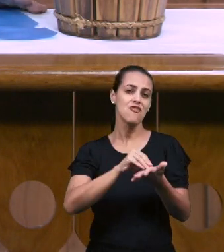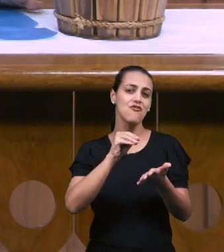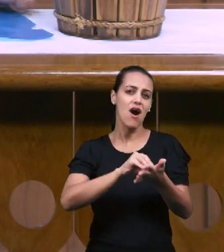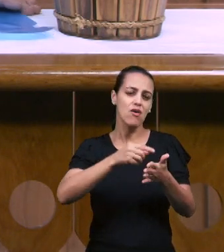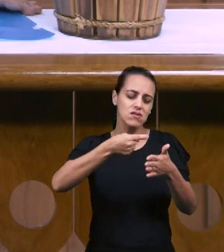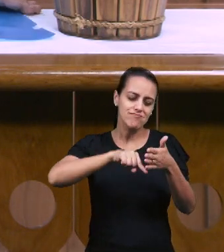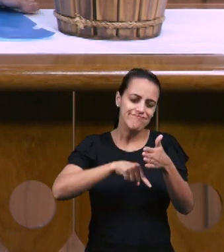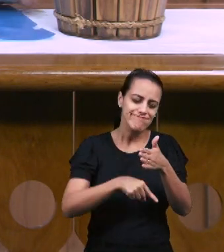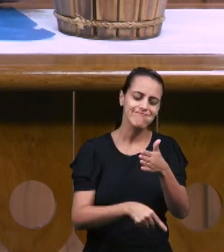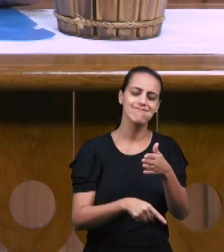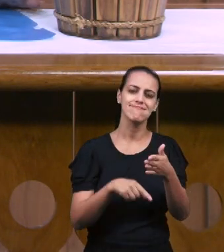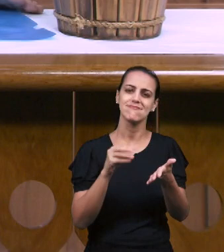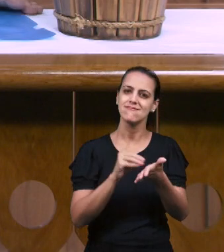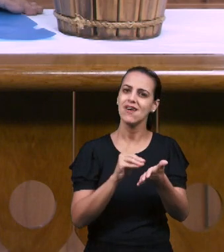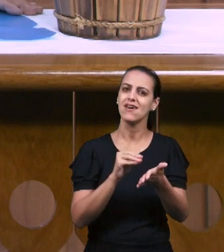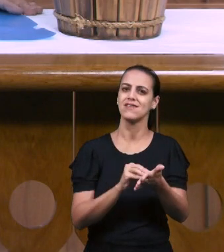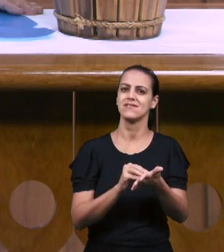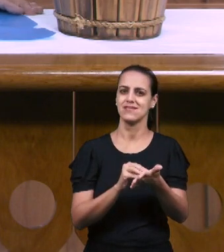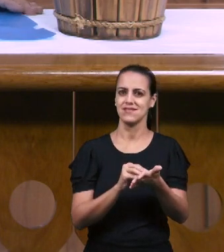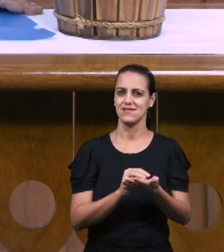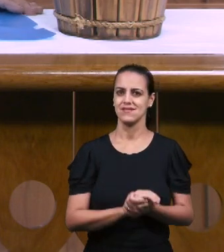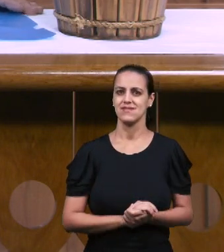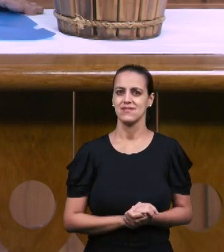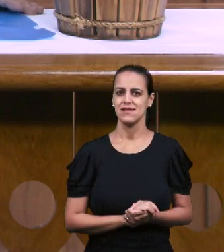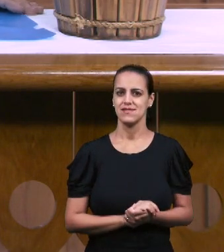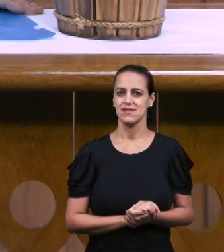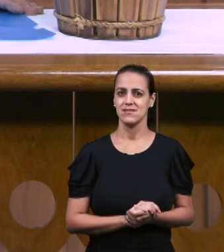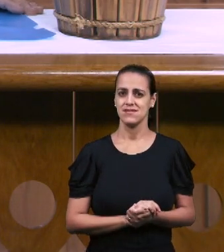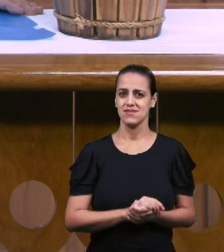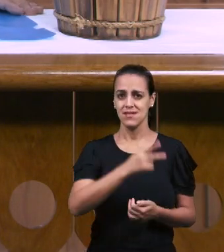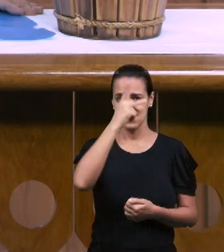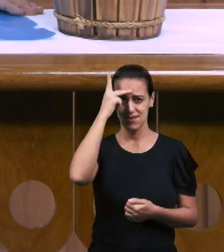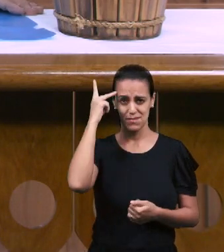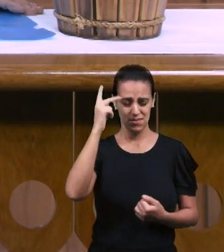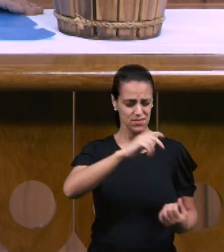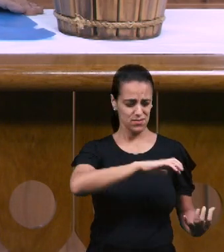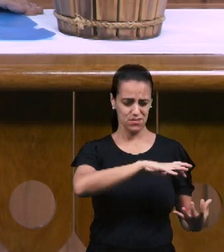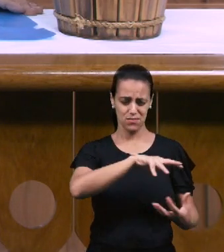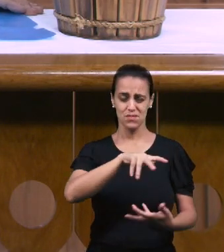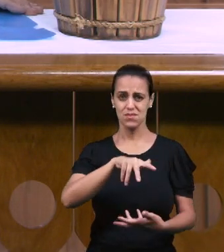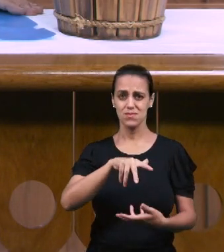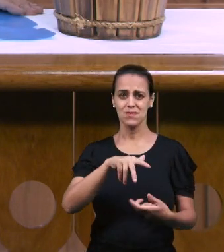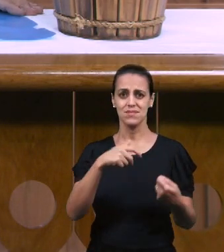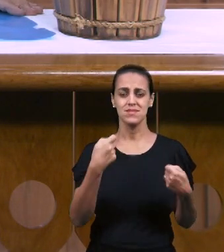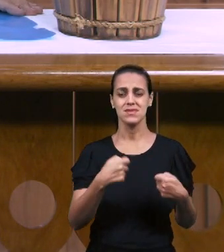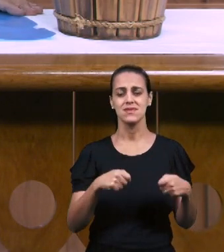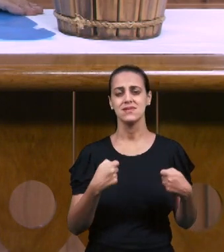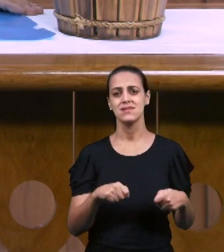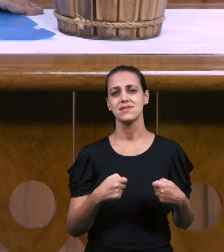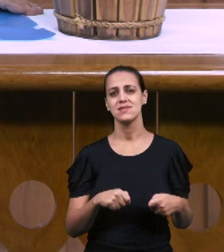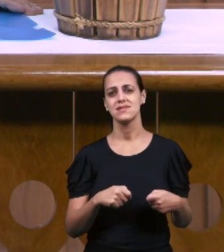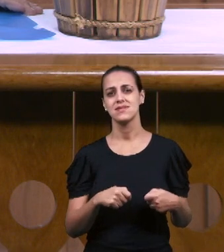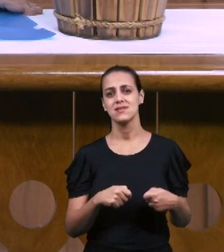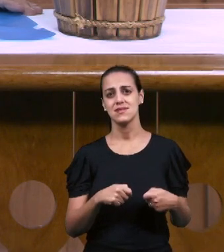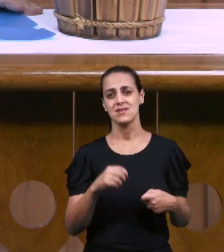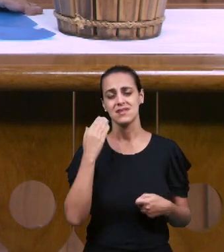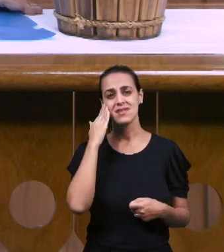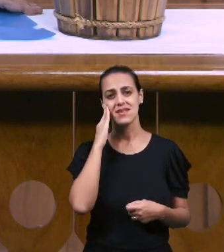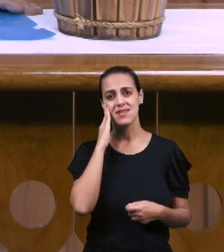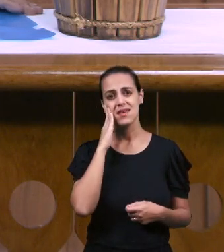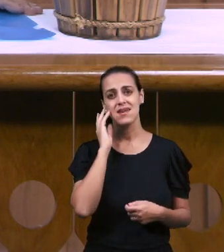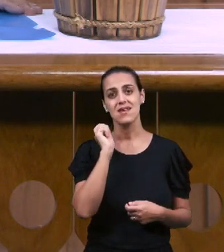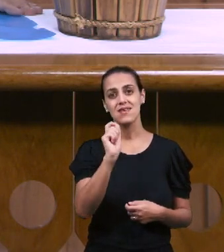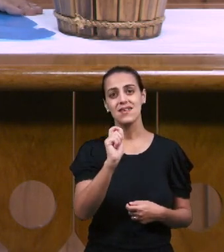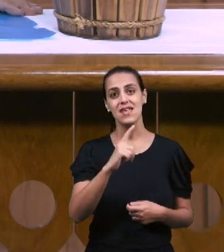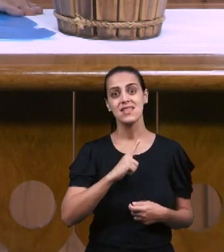l'approfondissement nécessaire pour le moment que nous vivons. Le monde a besoin de comprendre qu'il